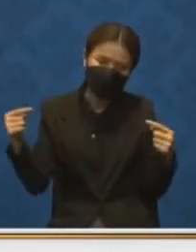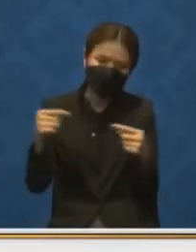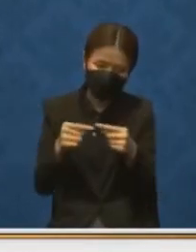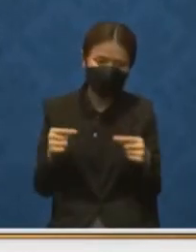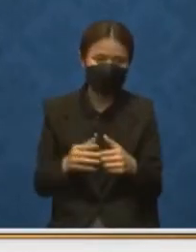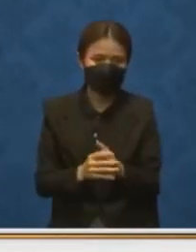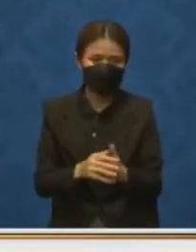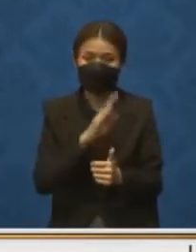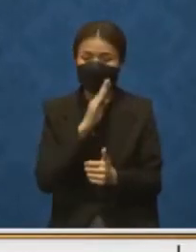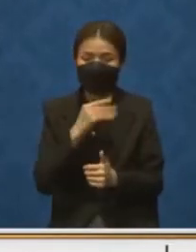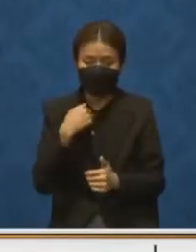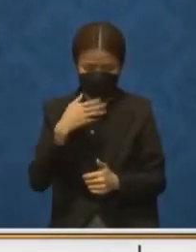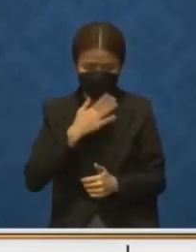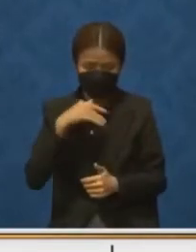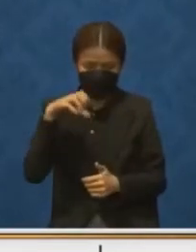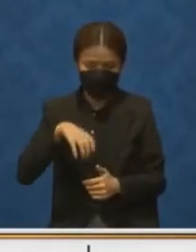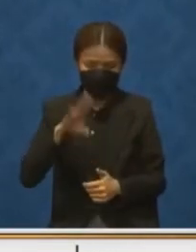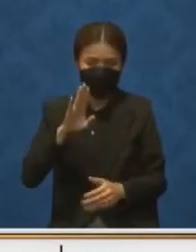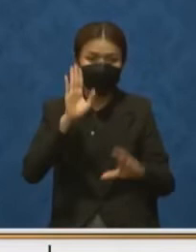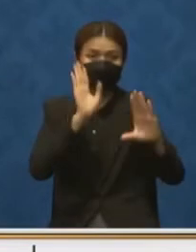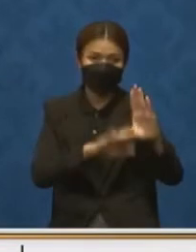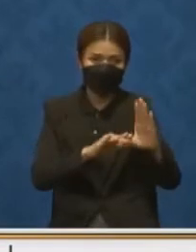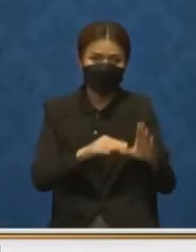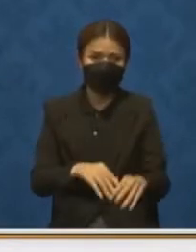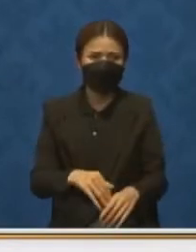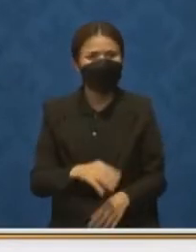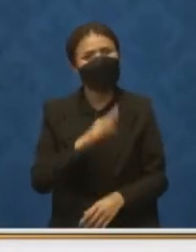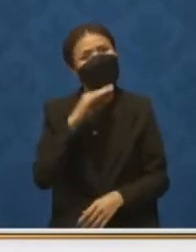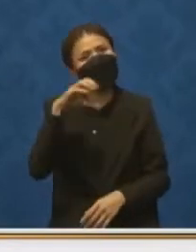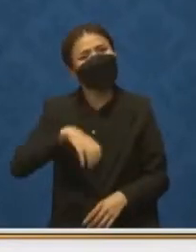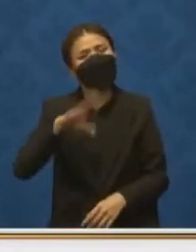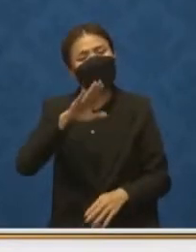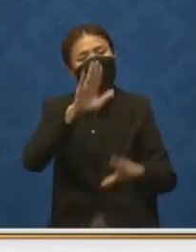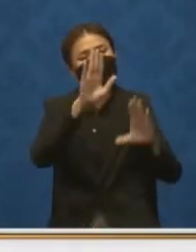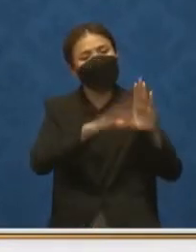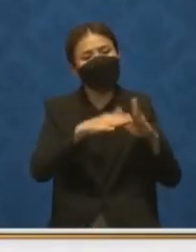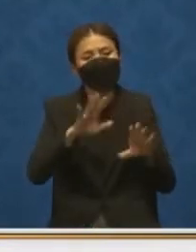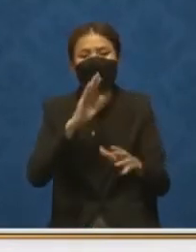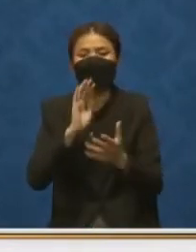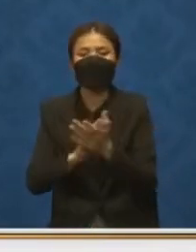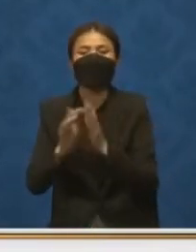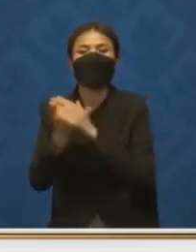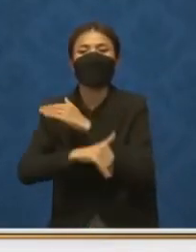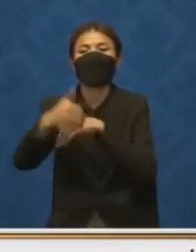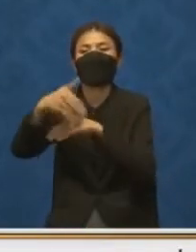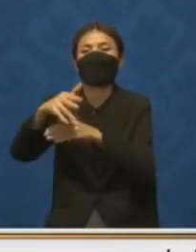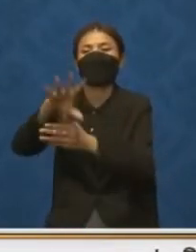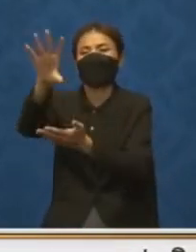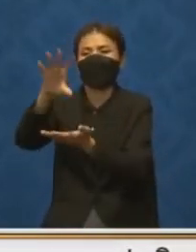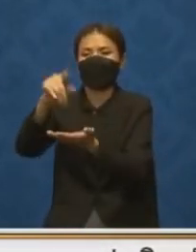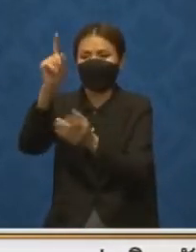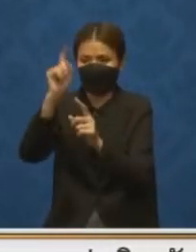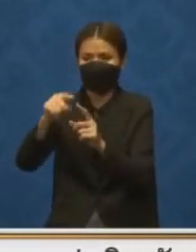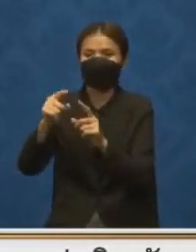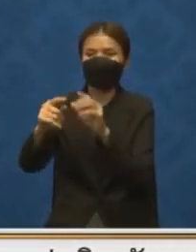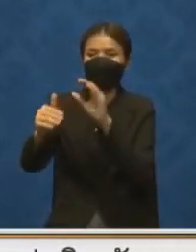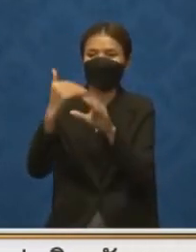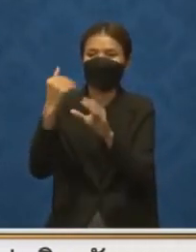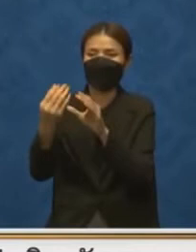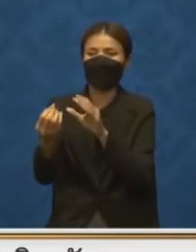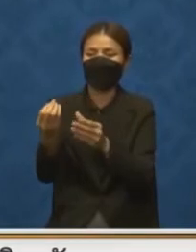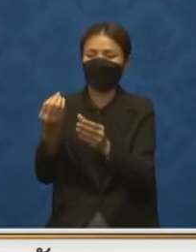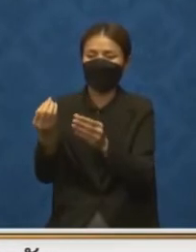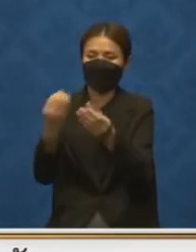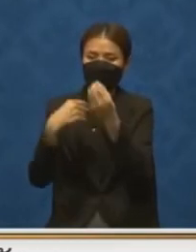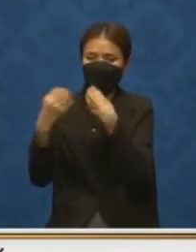ถามว่าเวลาต้องมีการจดทะเบีนแล้ต้องมีการส่งข้มลจากตางประเทศถามมมข้อมลอะไรบ้าง มัไมใช่เฉพาะ